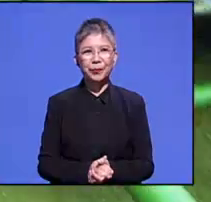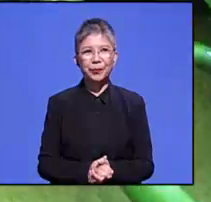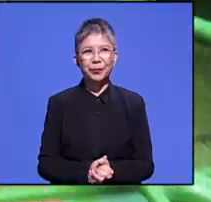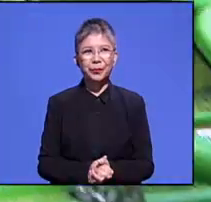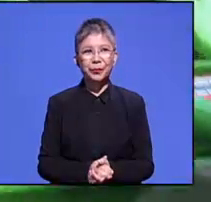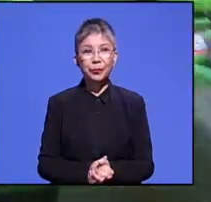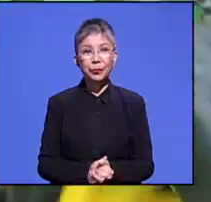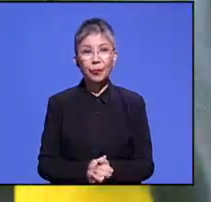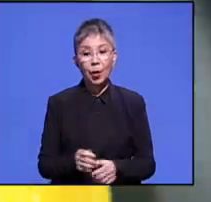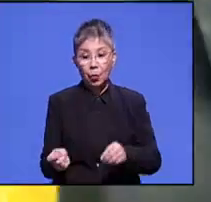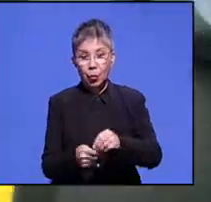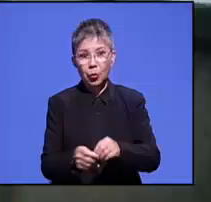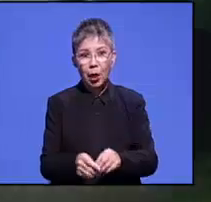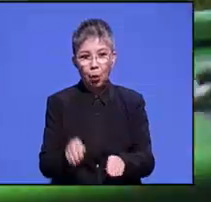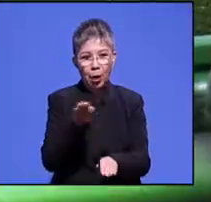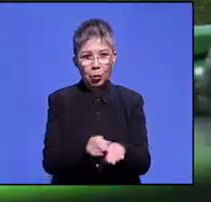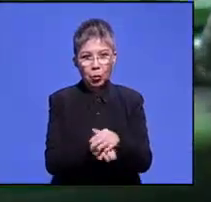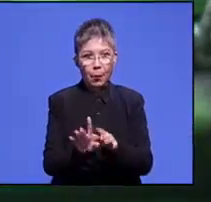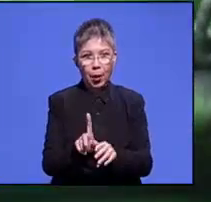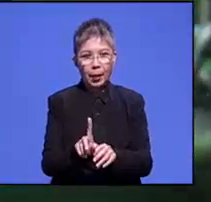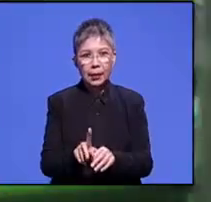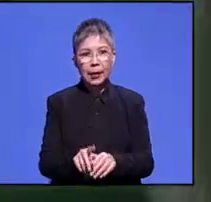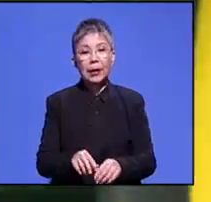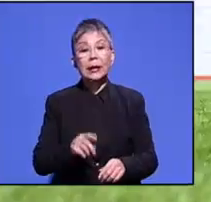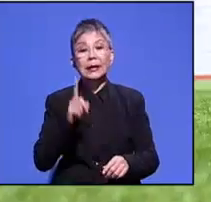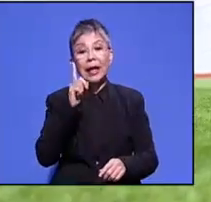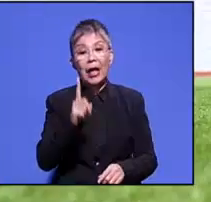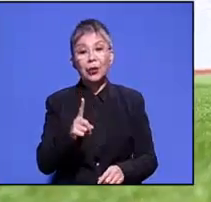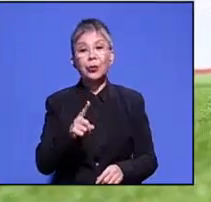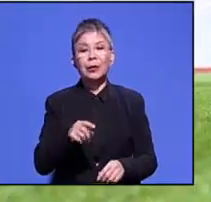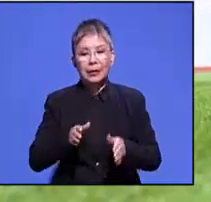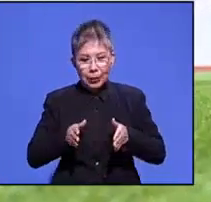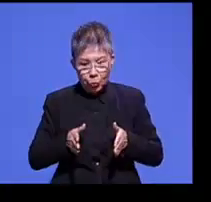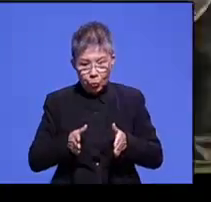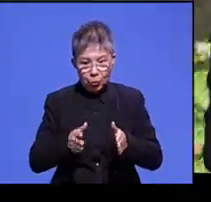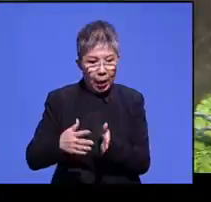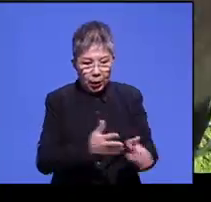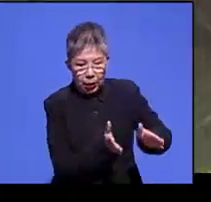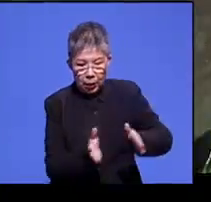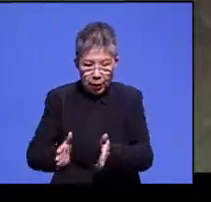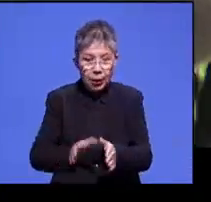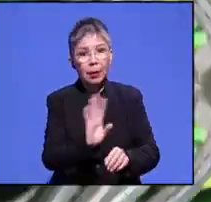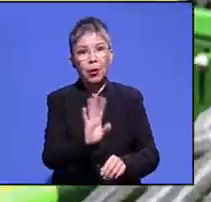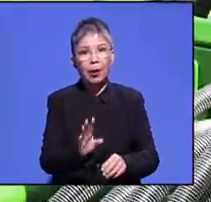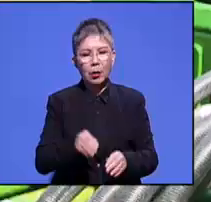pemotongan rumput tidak boleh tumpang tindih rumput hanya boleh dipotong satu garis lurus saja